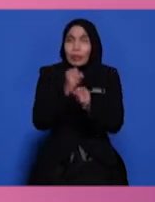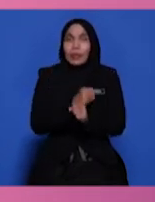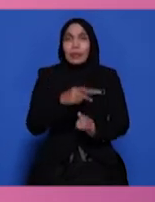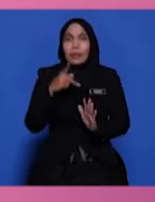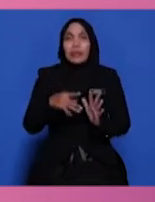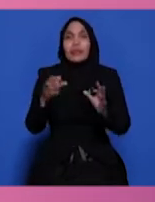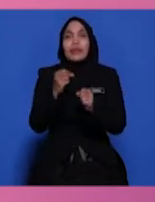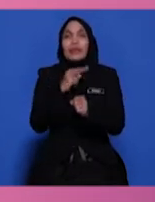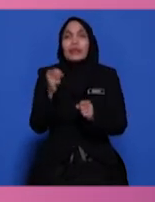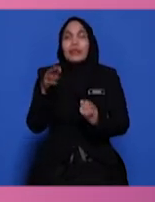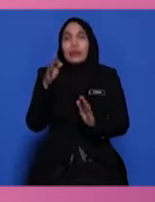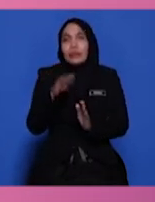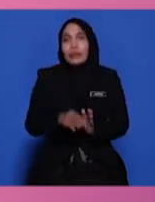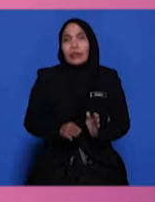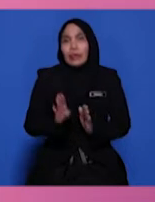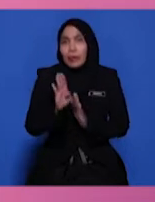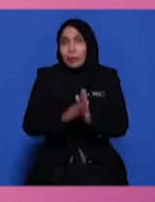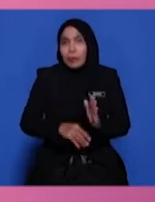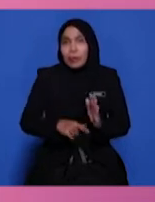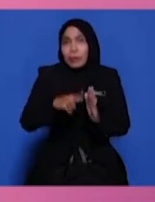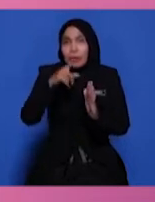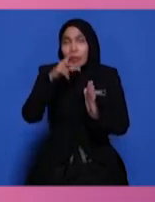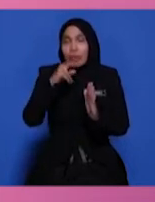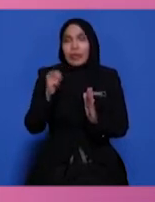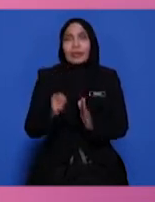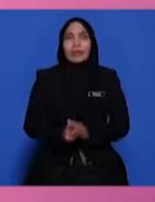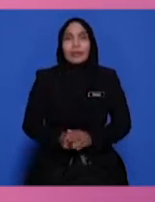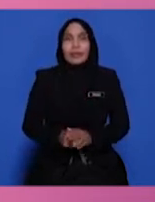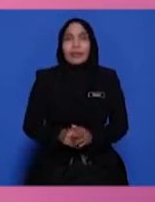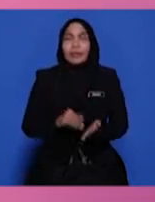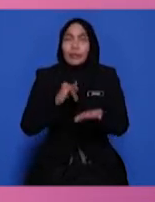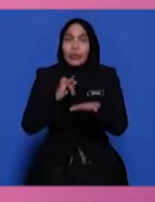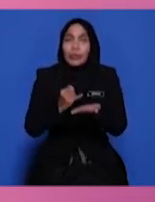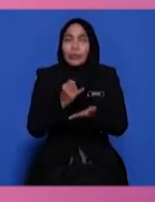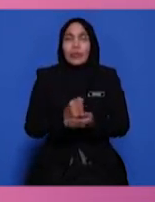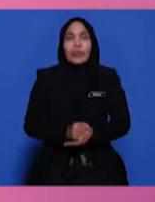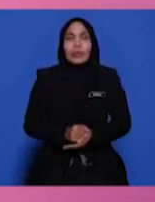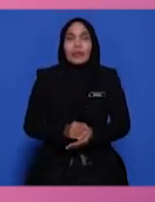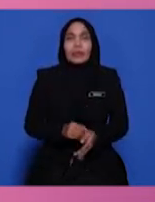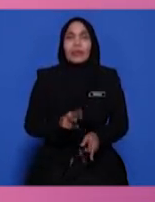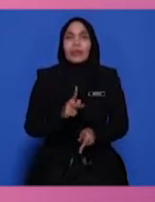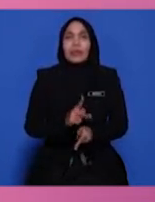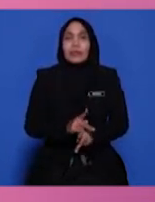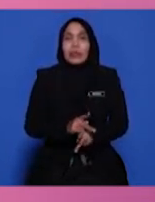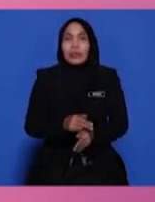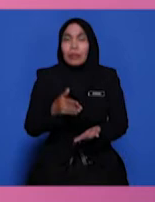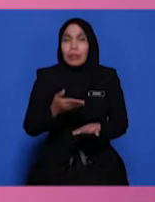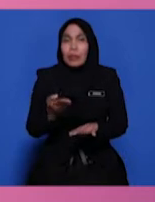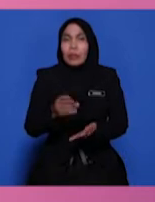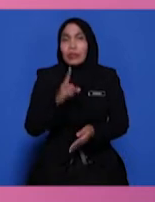sebanyak RM205. Jumlah simpanan bagi satu bulan sama dengan simpanan